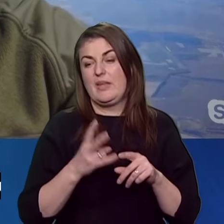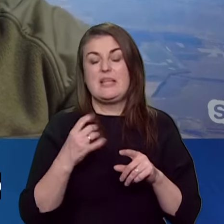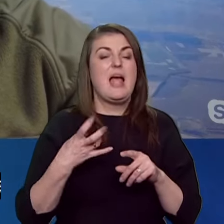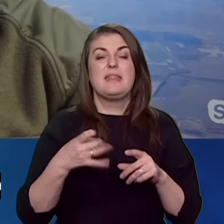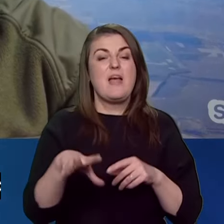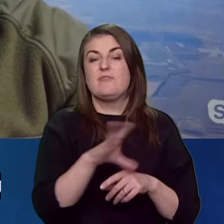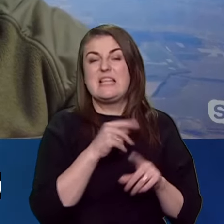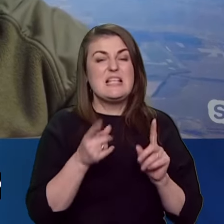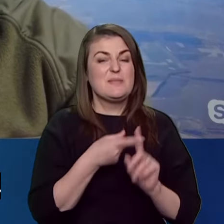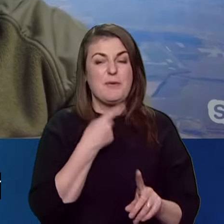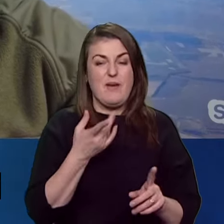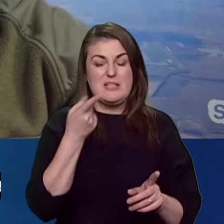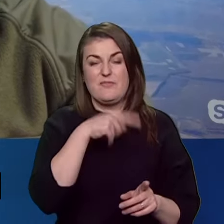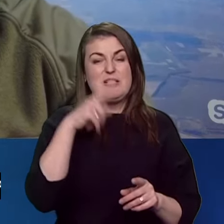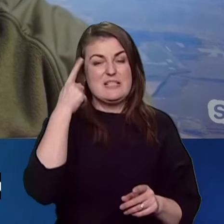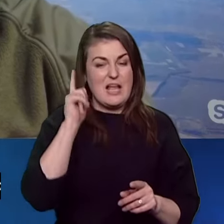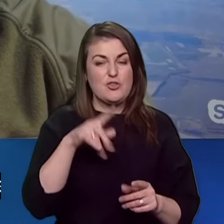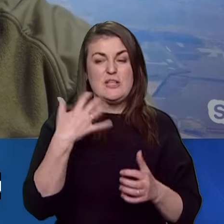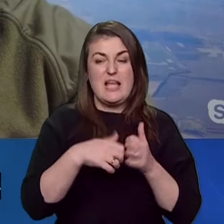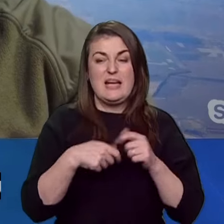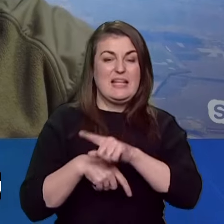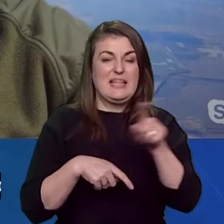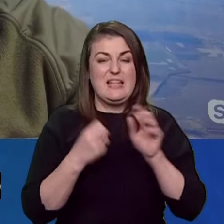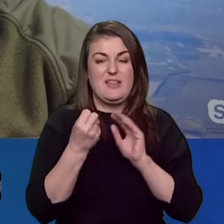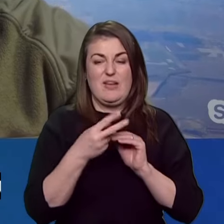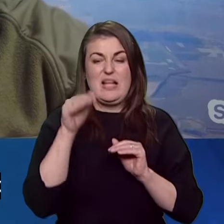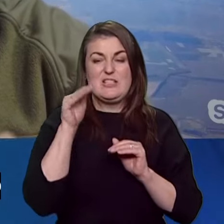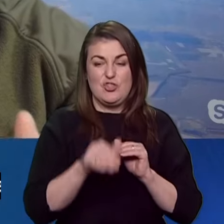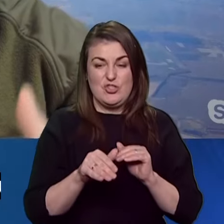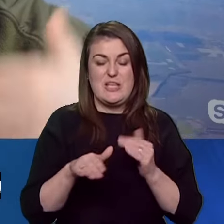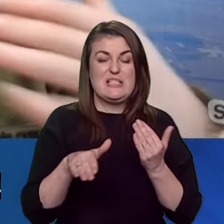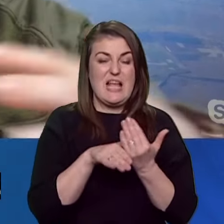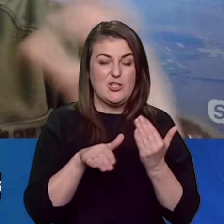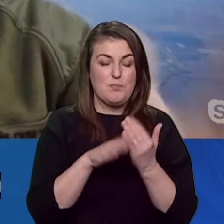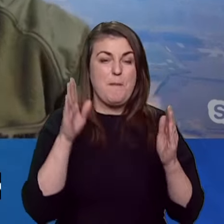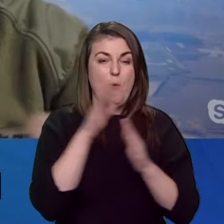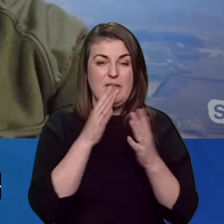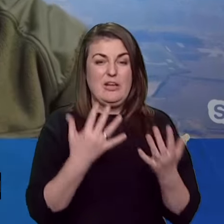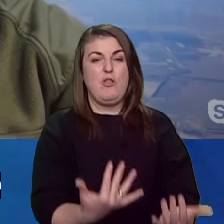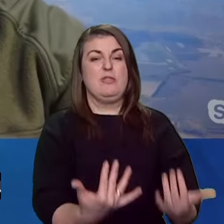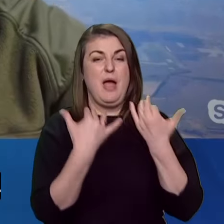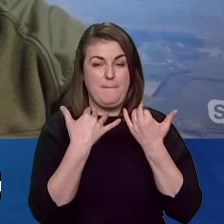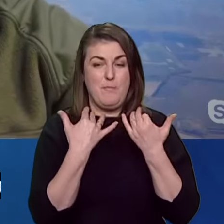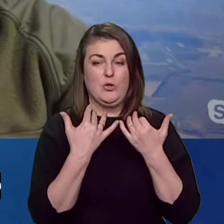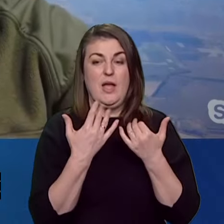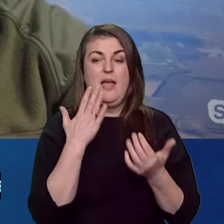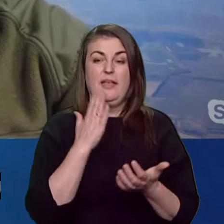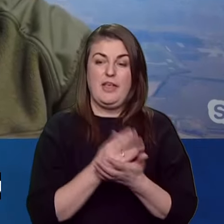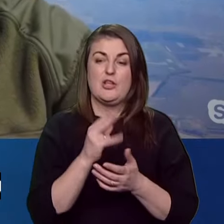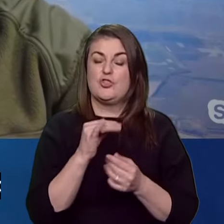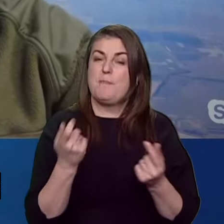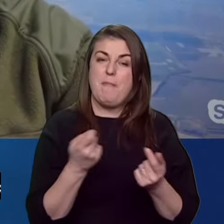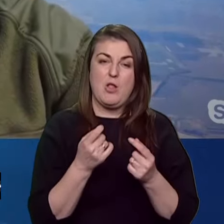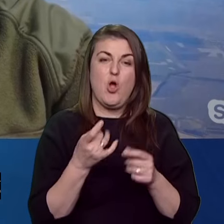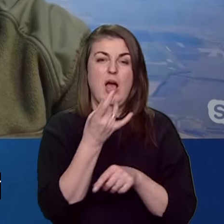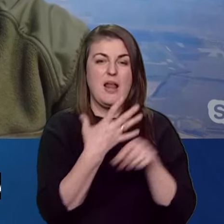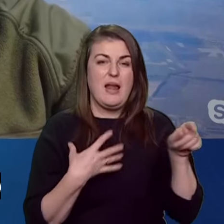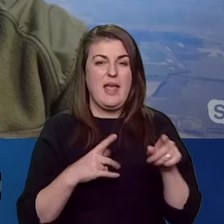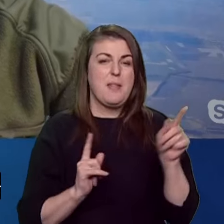І це не все збивається, скажімо так. Ви знаєте, що серед тих 12 тисяч засобів повітряного нападу у загальному їх так, є чимало